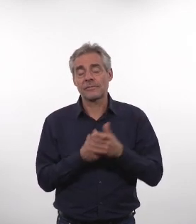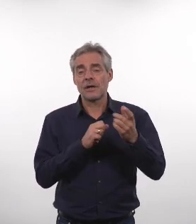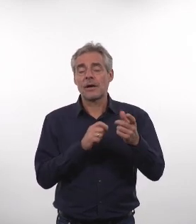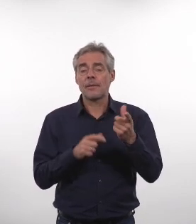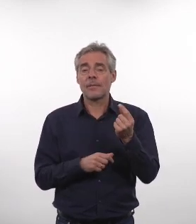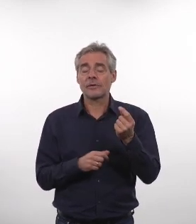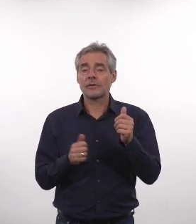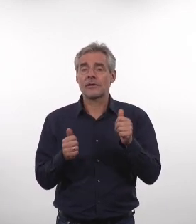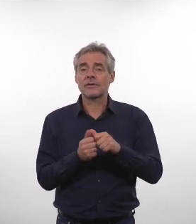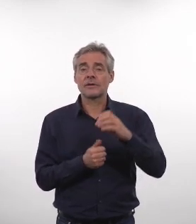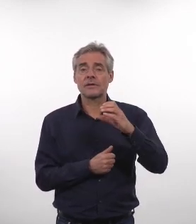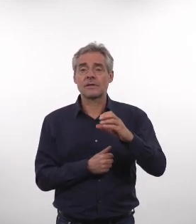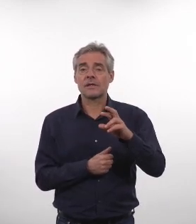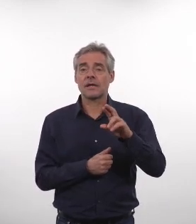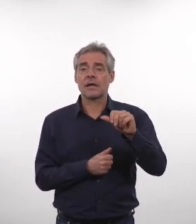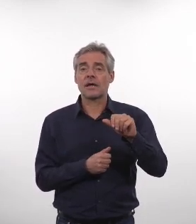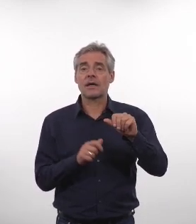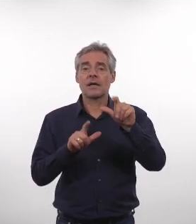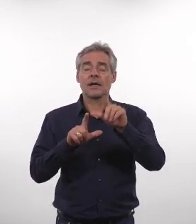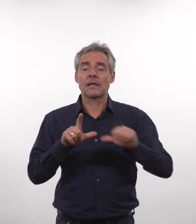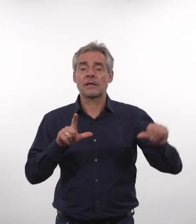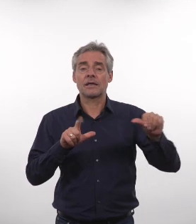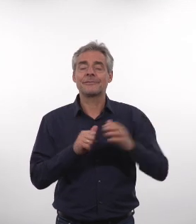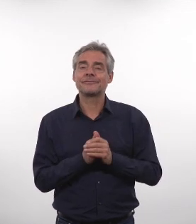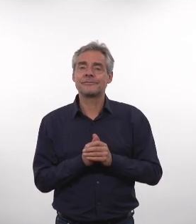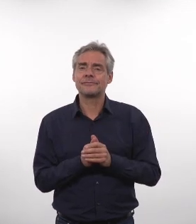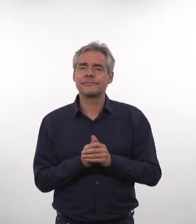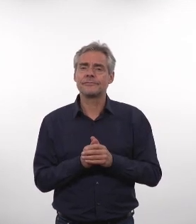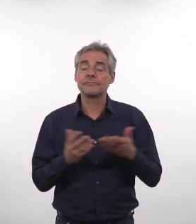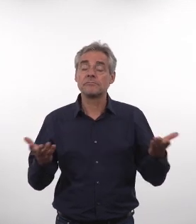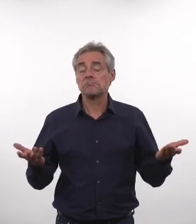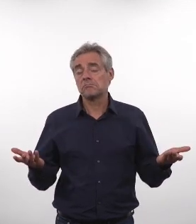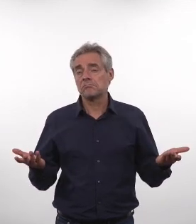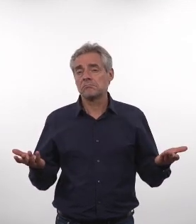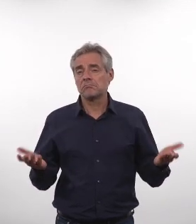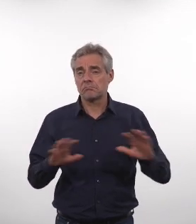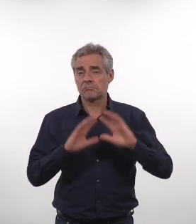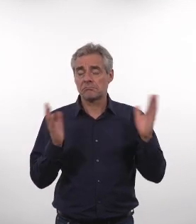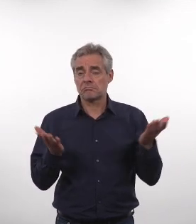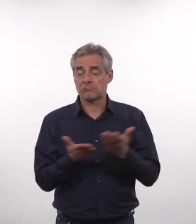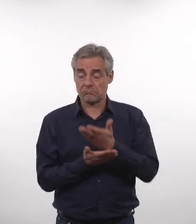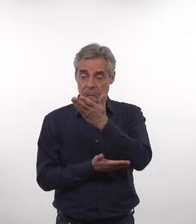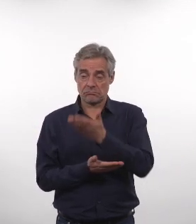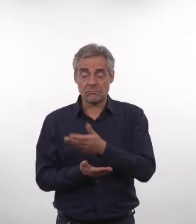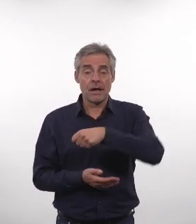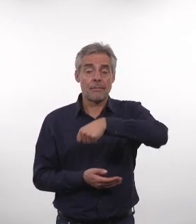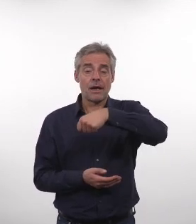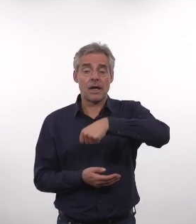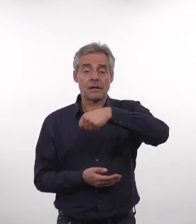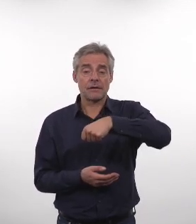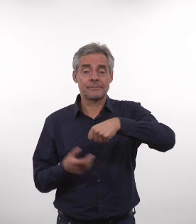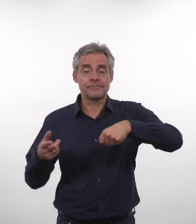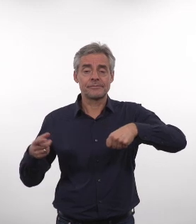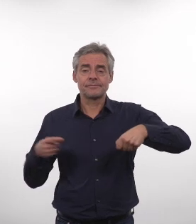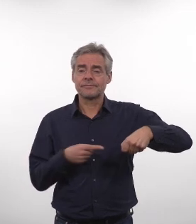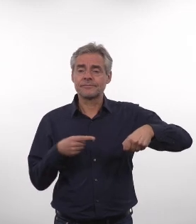partenariat avec le CRA Aquitaine. Et donc cette mallette, donc comme vous voyez, hein, c'est la petite